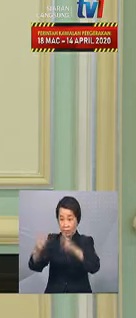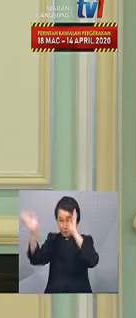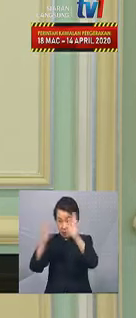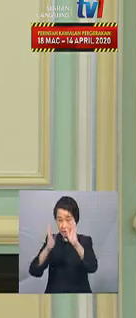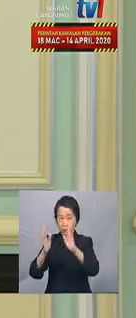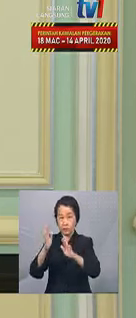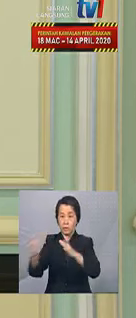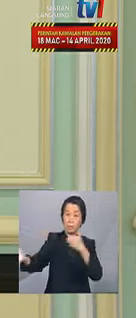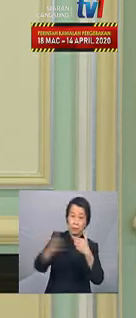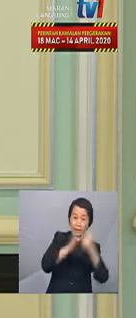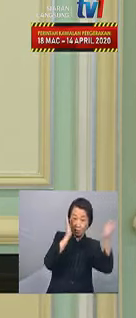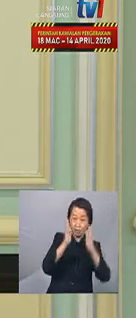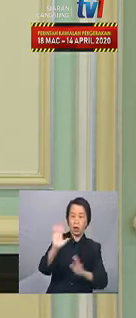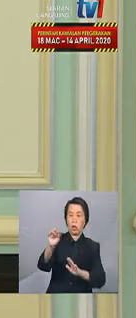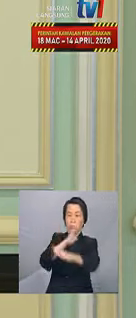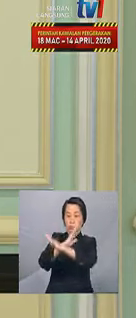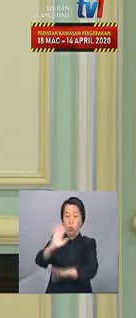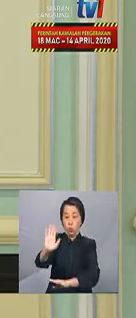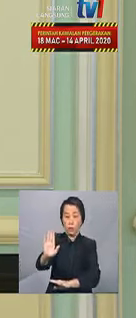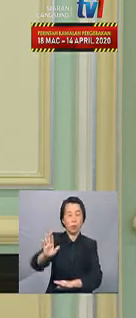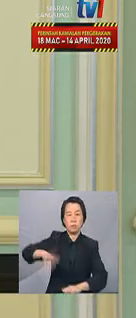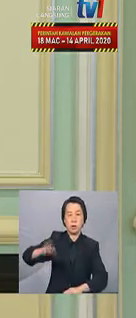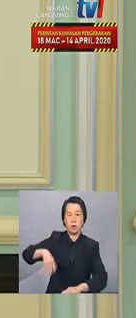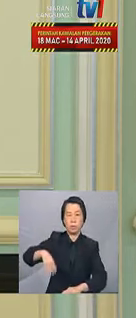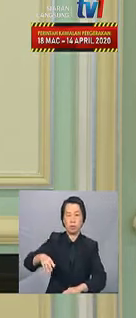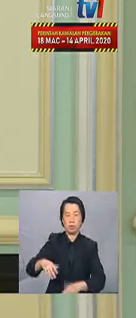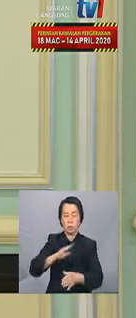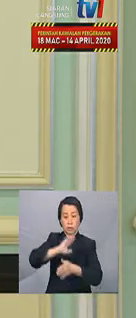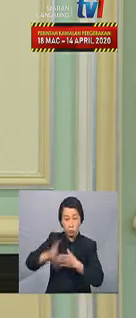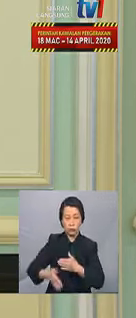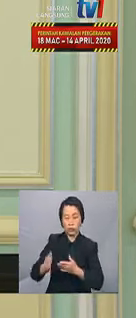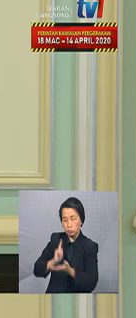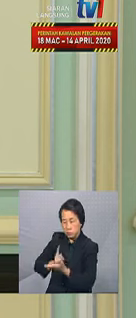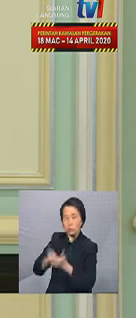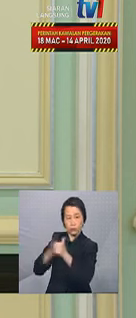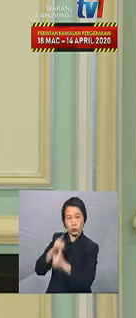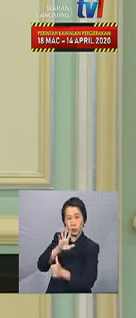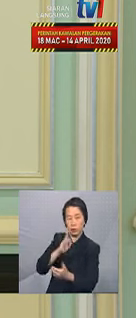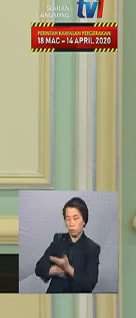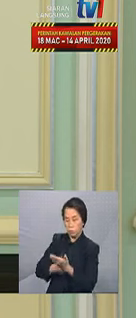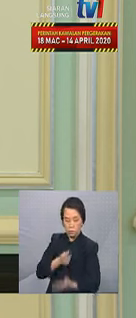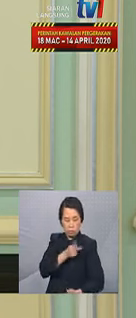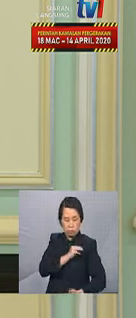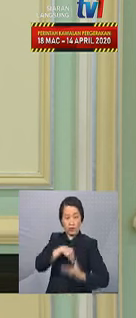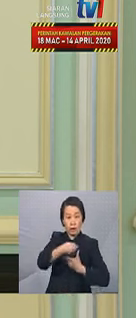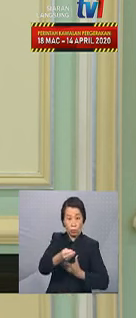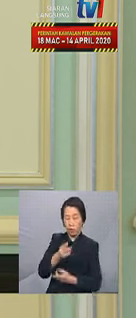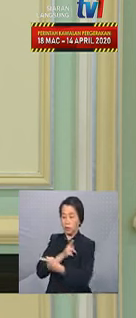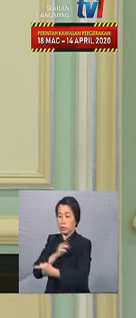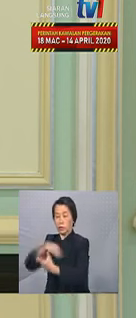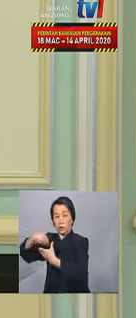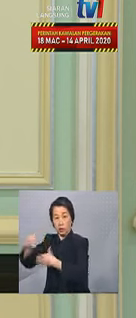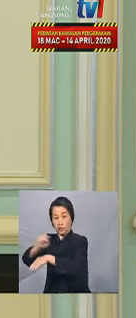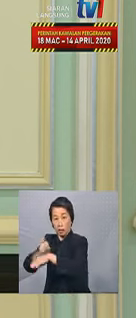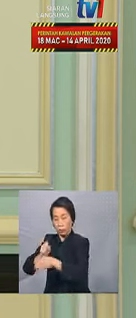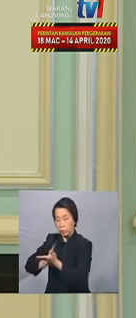untuk memasuki negara kita sebelum diselesai rundingan antara Kementerian Luar kita dengan Kementerian